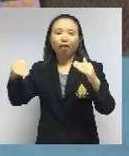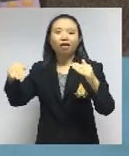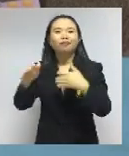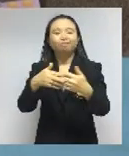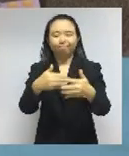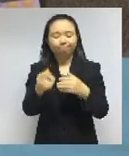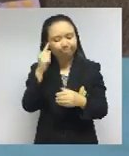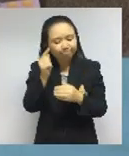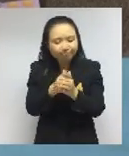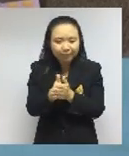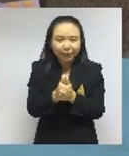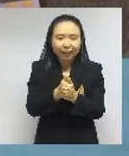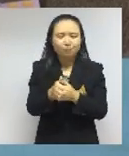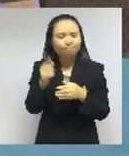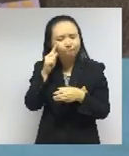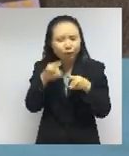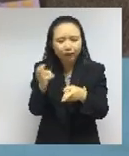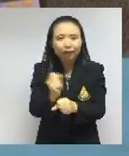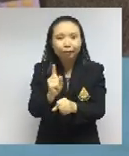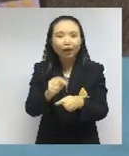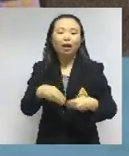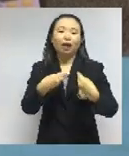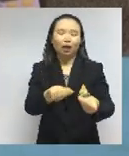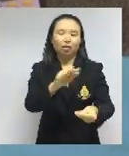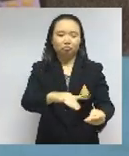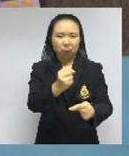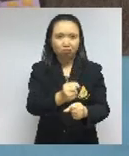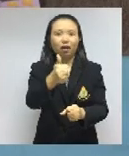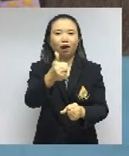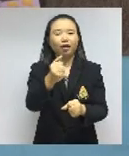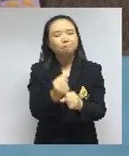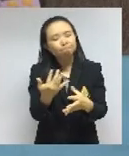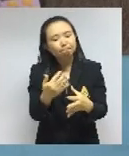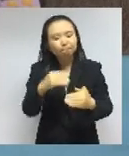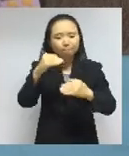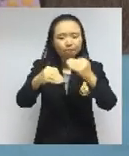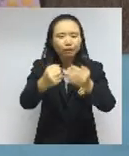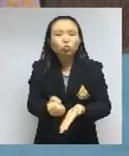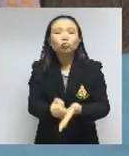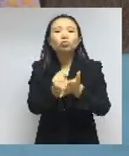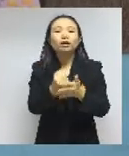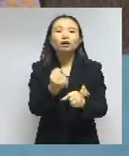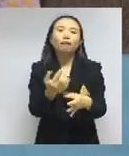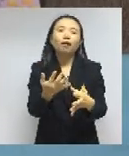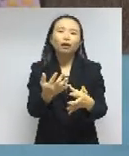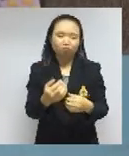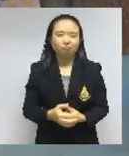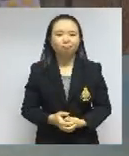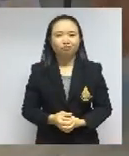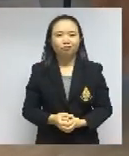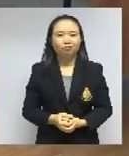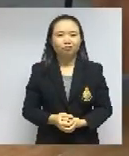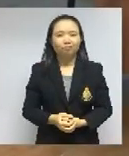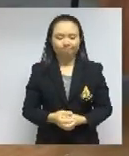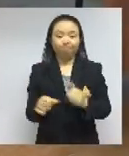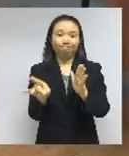มุ่งมั่นที่จะหาวิธีการนะคะเพื่อที่จะให้เด็กได้พัฒนามากขึ้นนะค